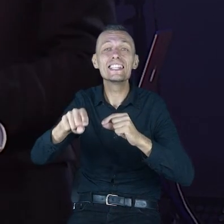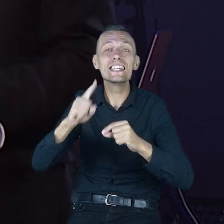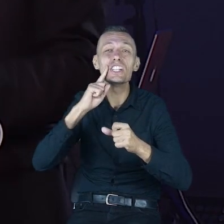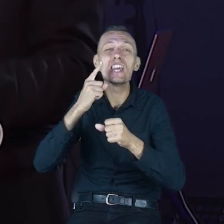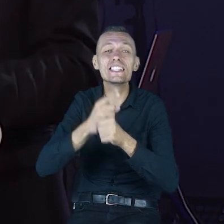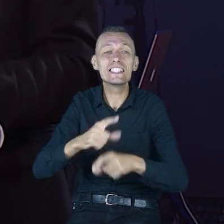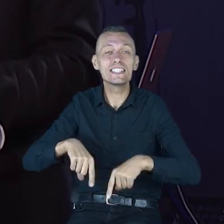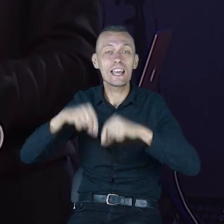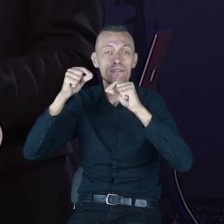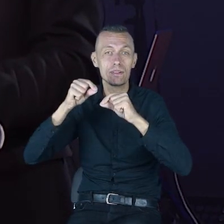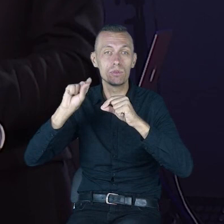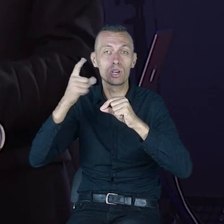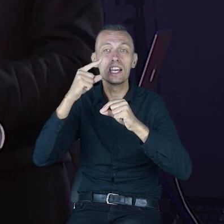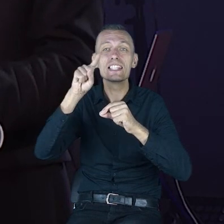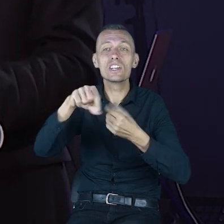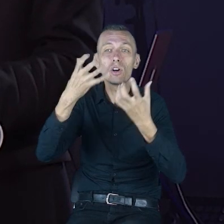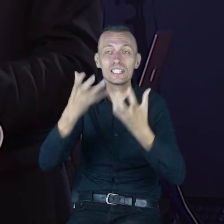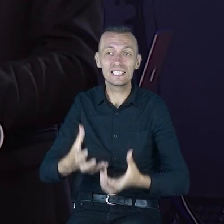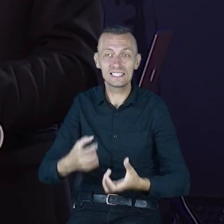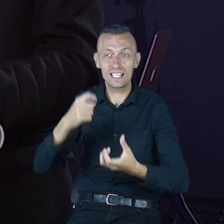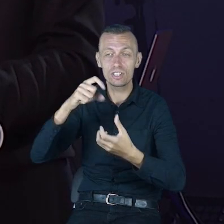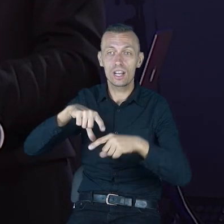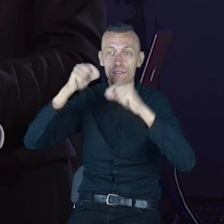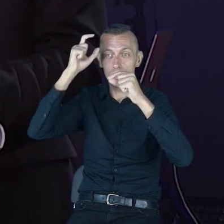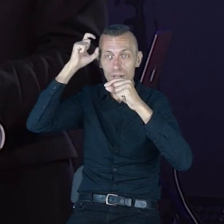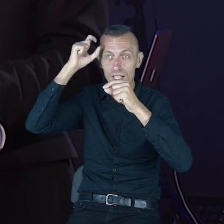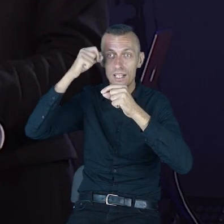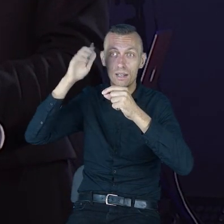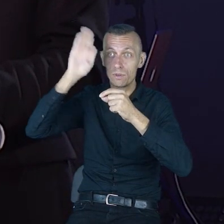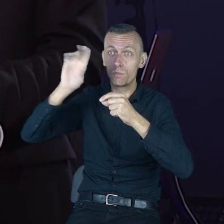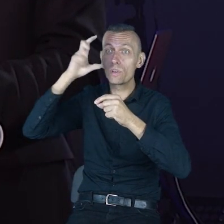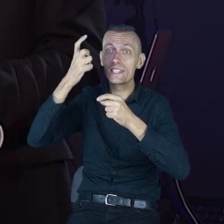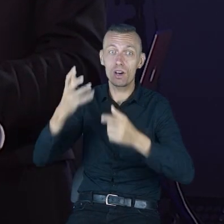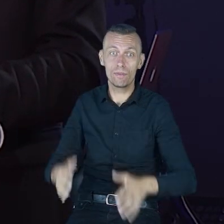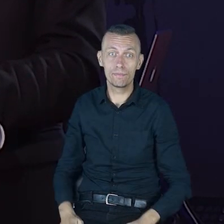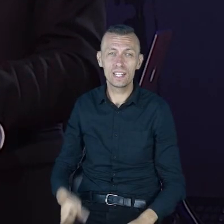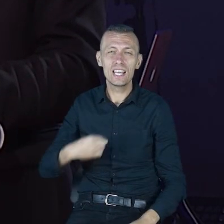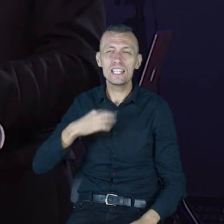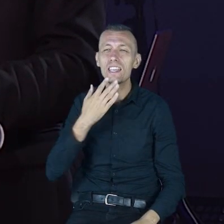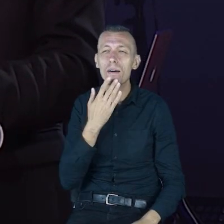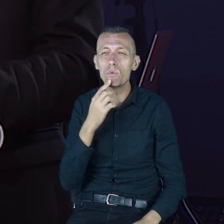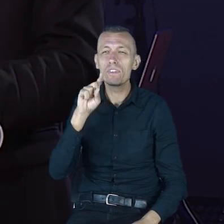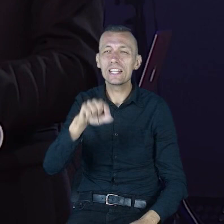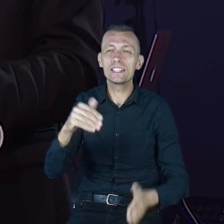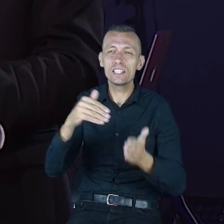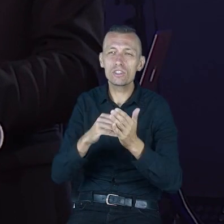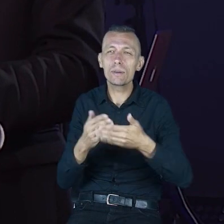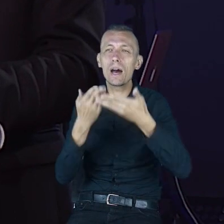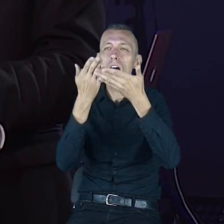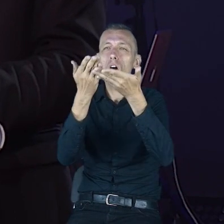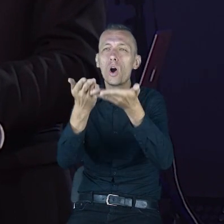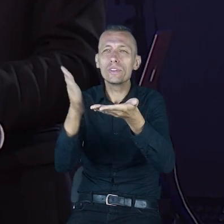skłaniasz? Ku czemu się skłaniasz? Gorąco mówię, poddaj się Bogu. Gorąco